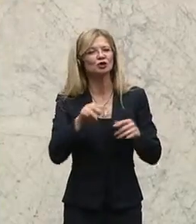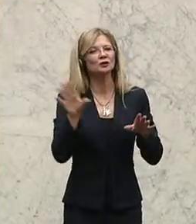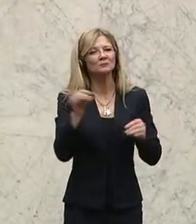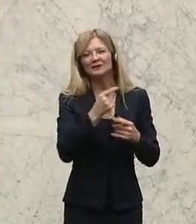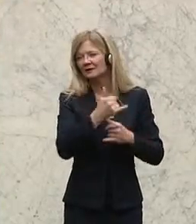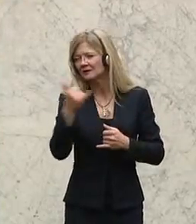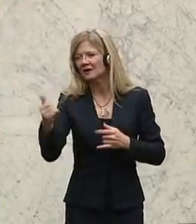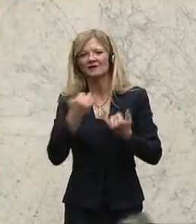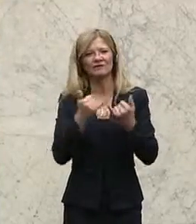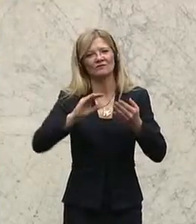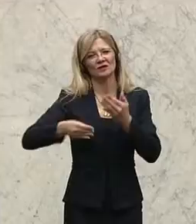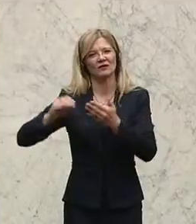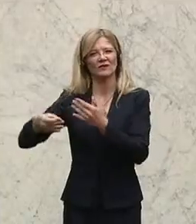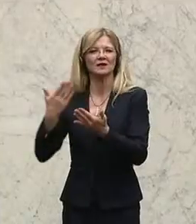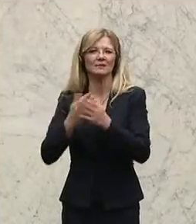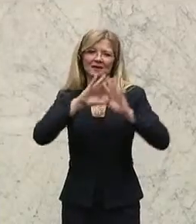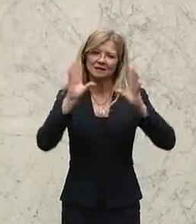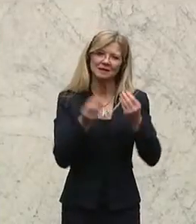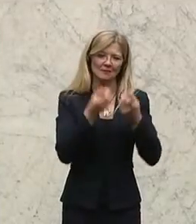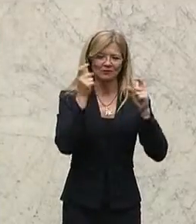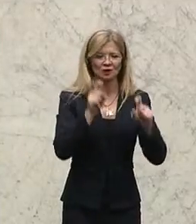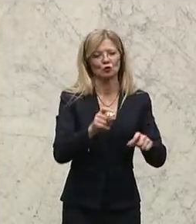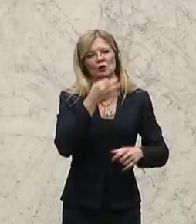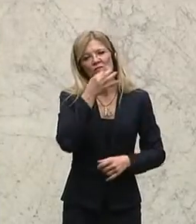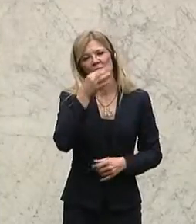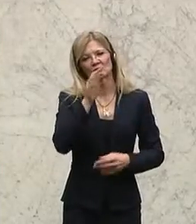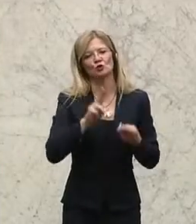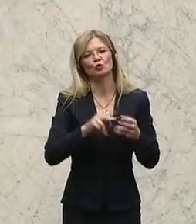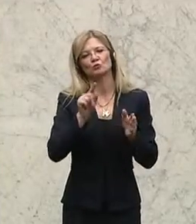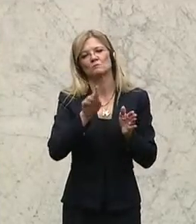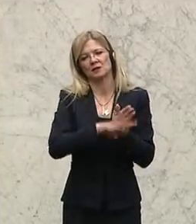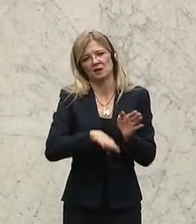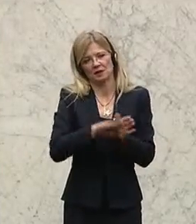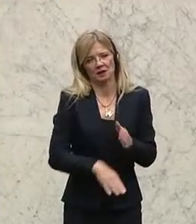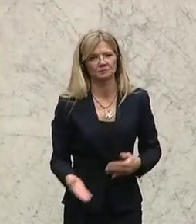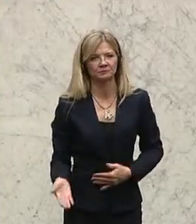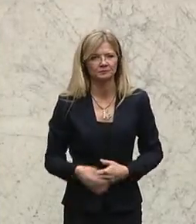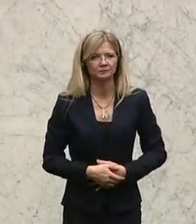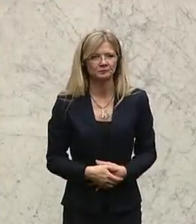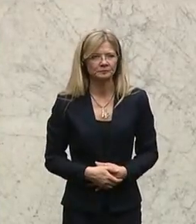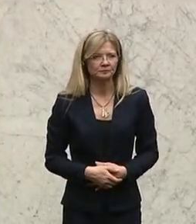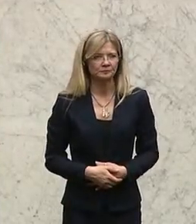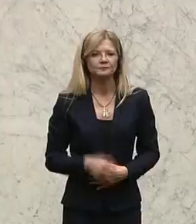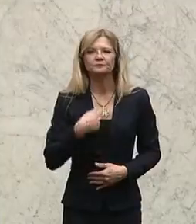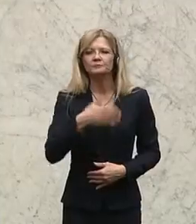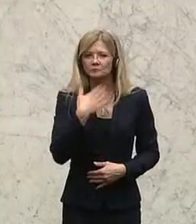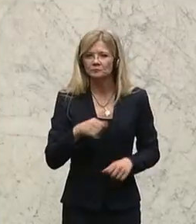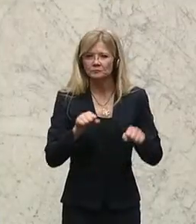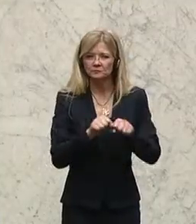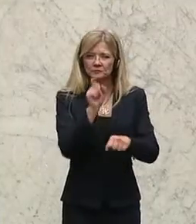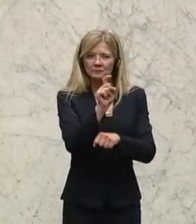abschließt und hier eine bessere Gesamtversorgung zu gewährleisten, ist vor allem kostengünstiger. Auch Kritik möchte ich äußern an